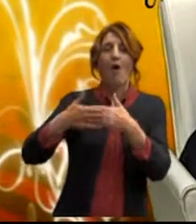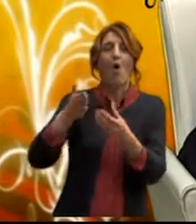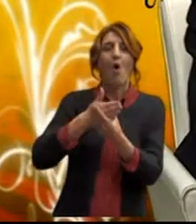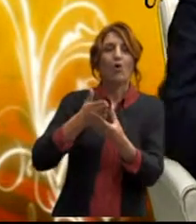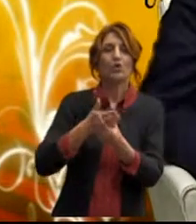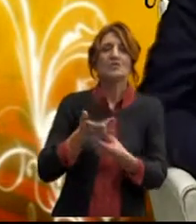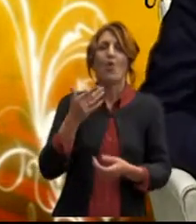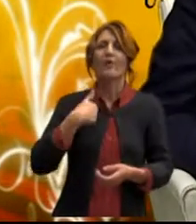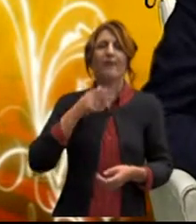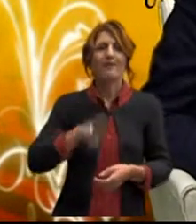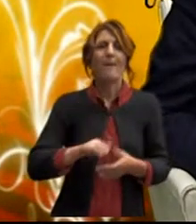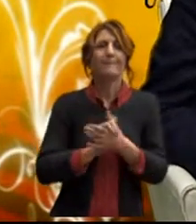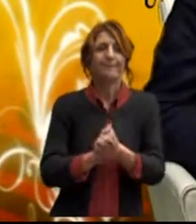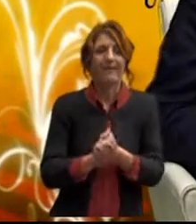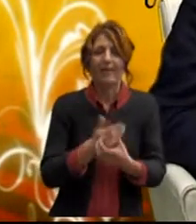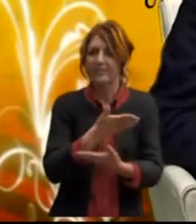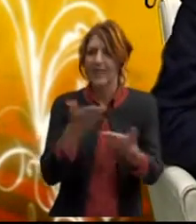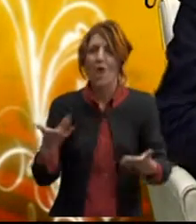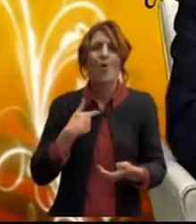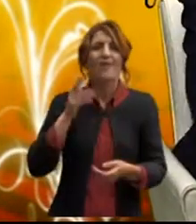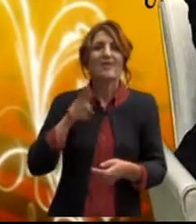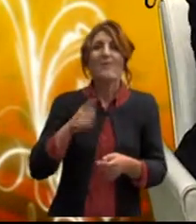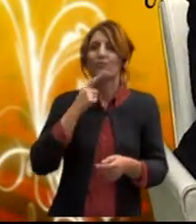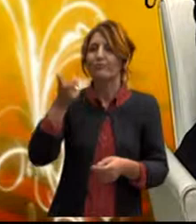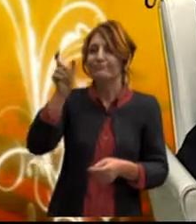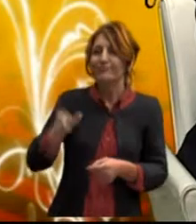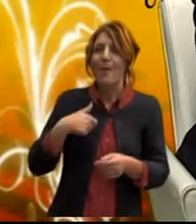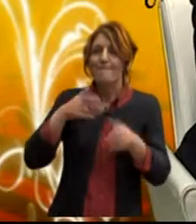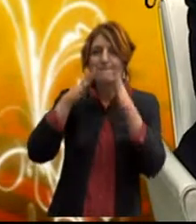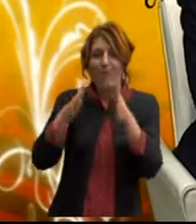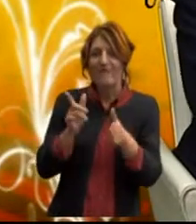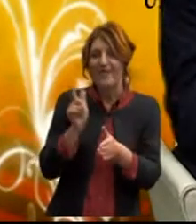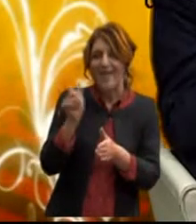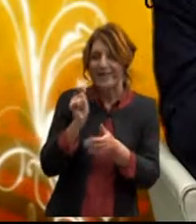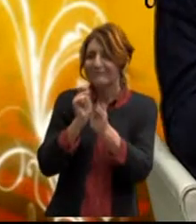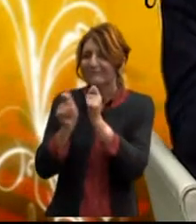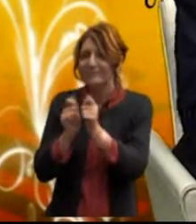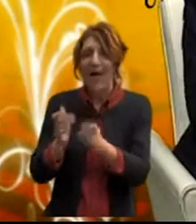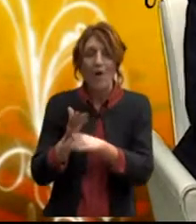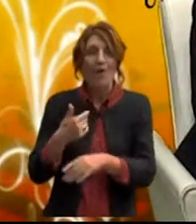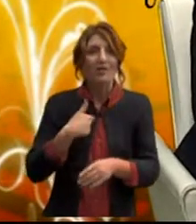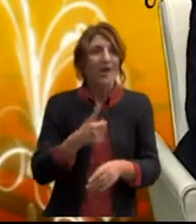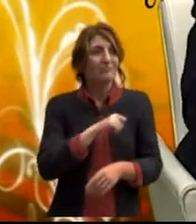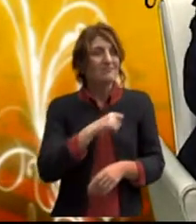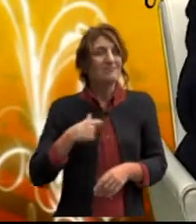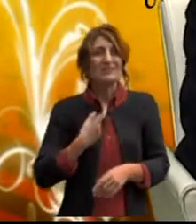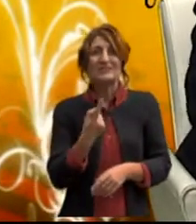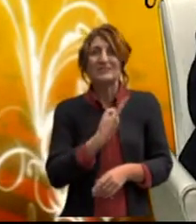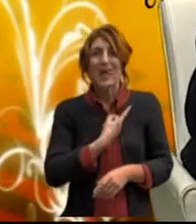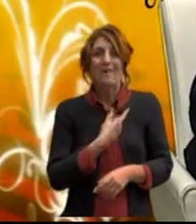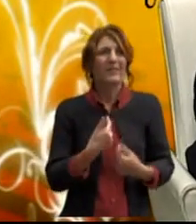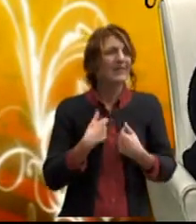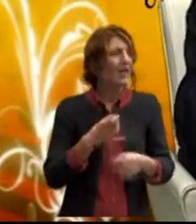koliko imamo prijatelja, koliko imamo ljudi od povjerenja, jer ako nemam ljude od povjerenja, ako ne mogu nikome danas vjerovati, onda nastaje